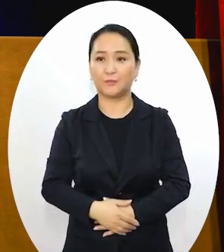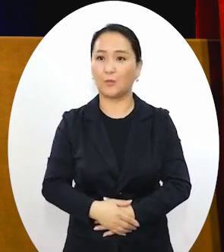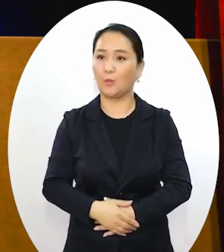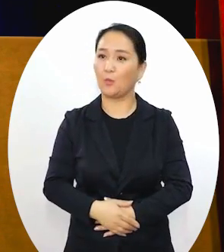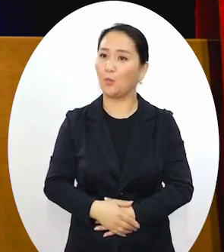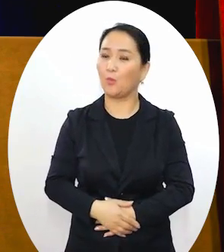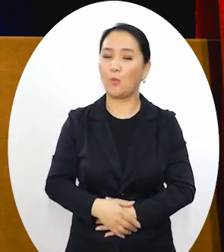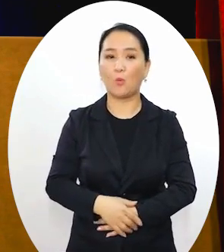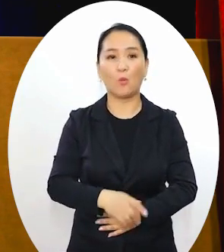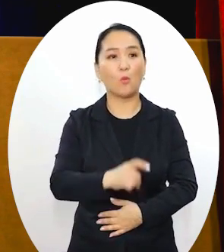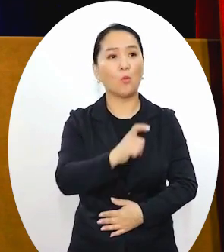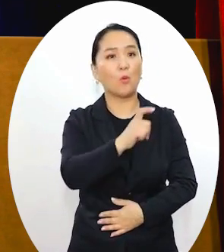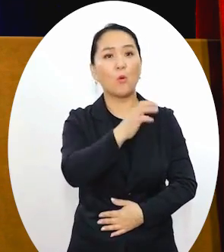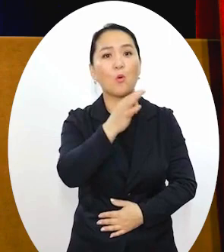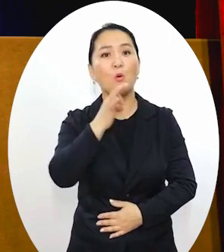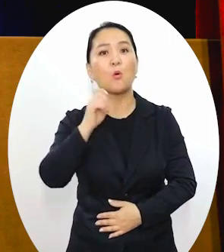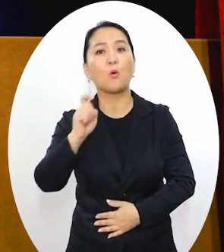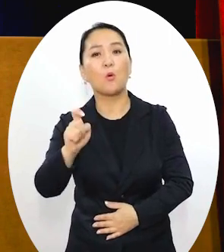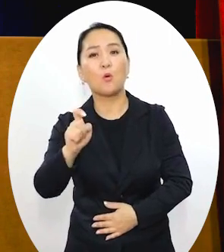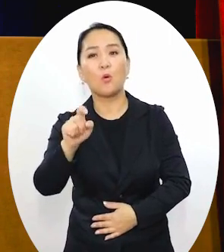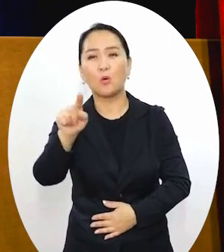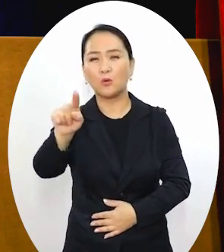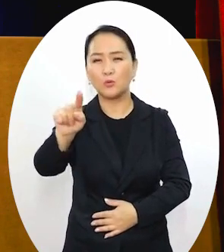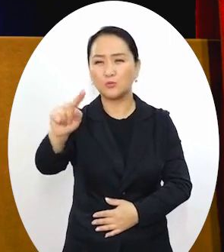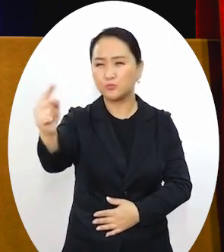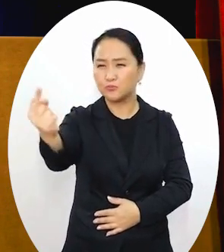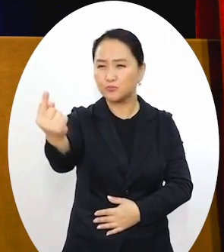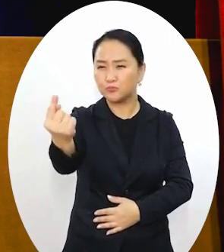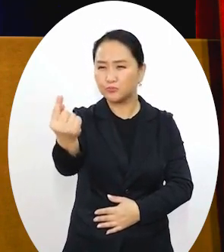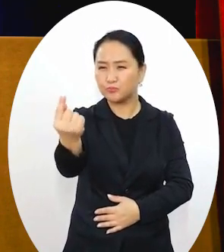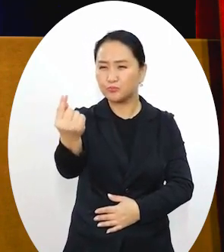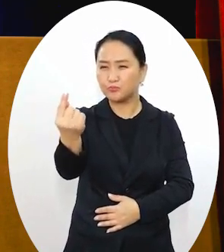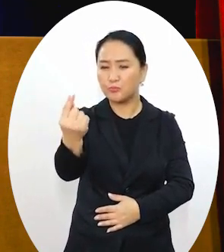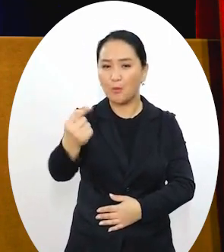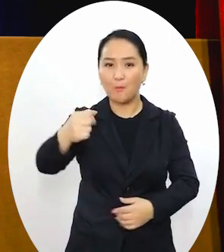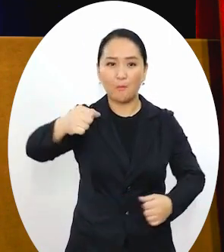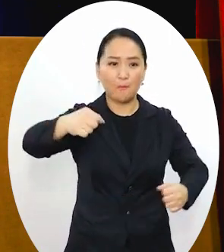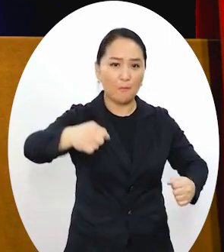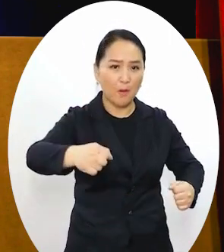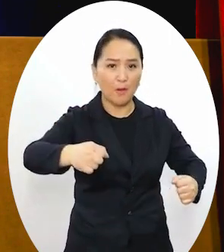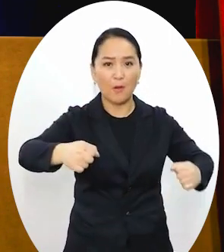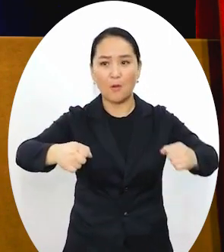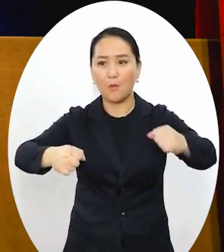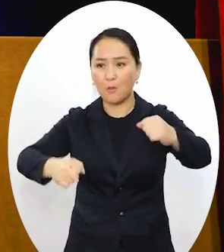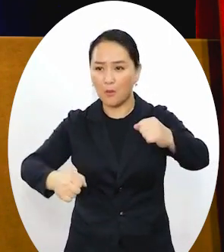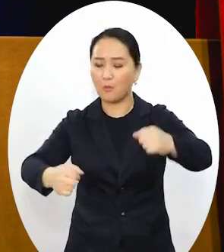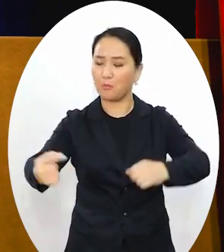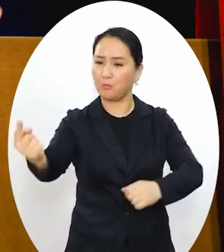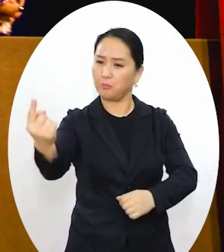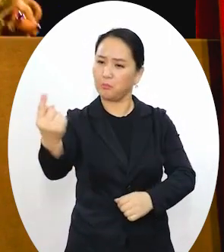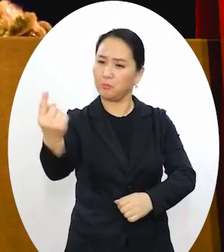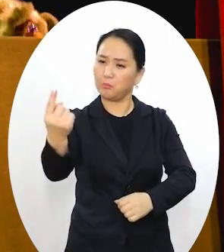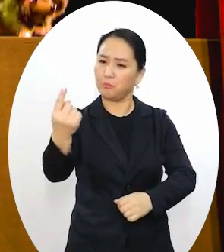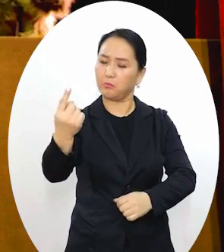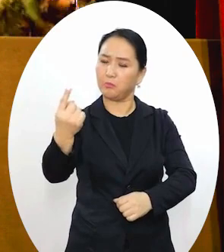Хөөх, тэр тэндээс нэг жижигхэн баавга ирж явах чинь.